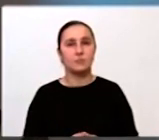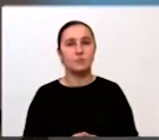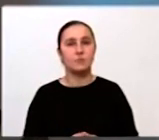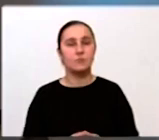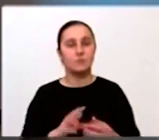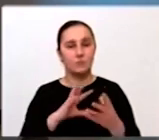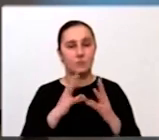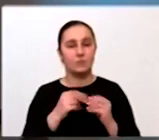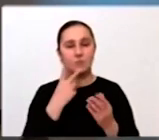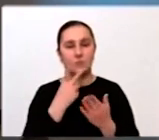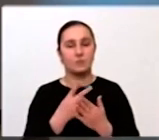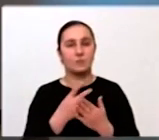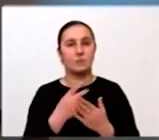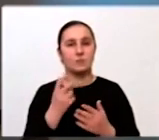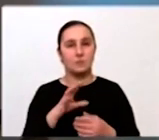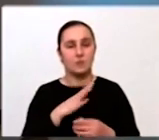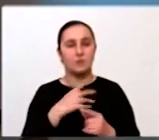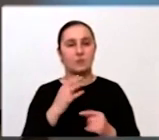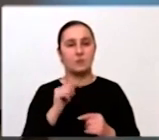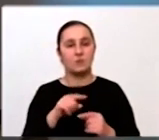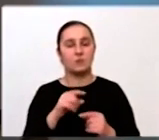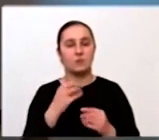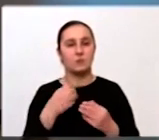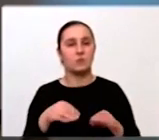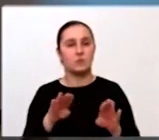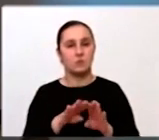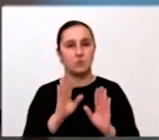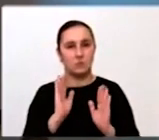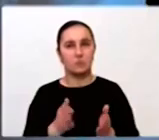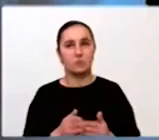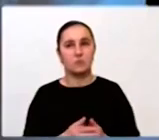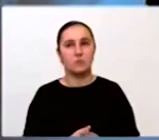Demak, quyidagi ko'rinishga keltirib oldik va biz buni yopamiz.